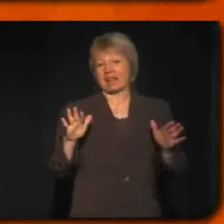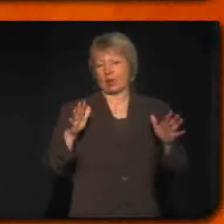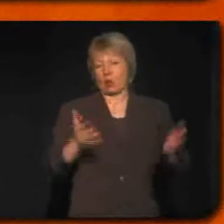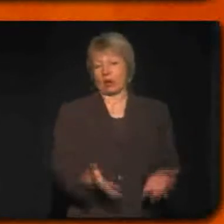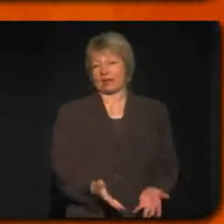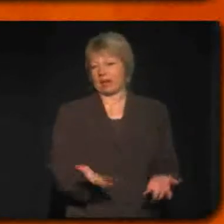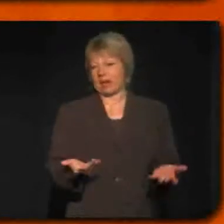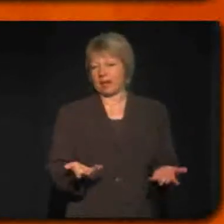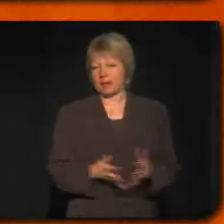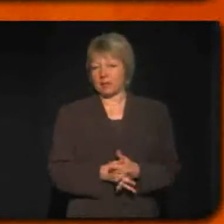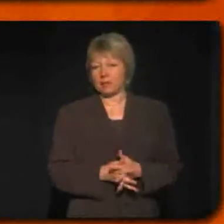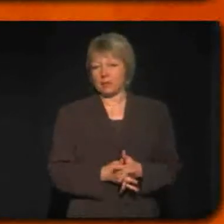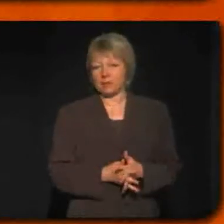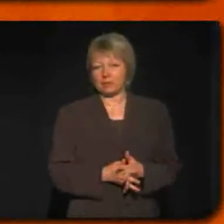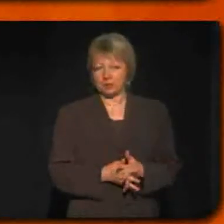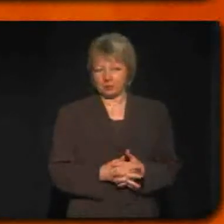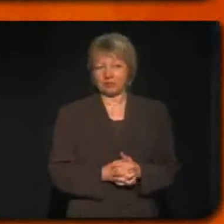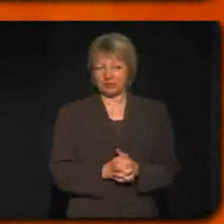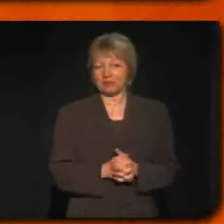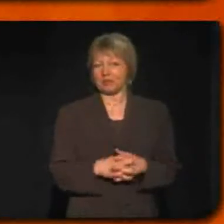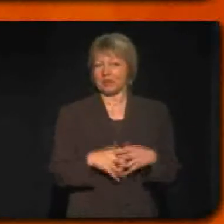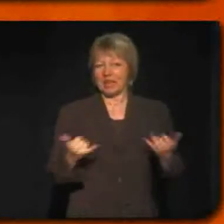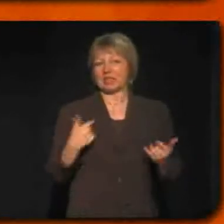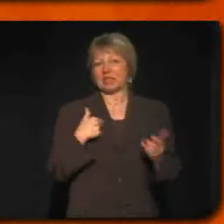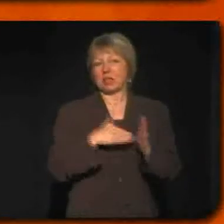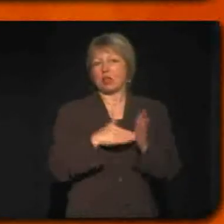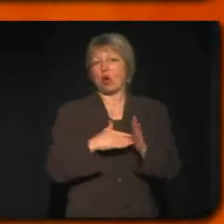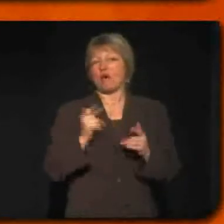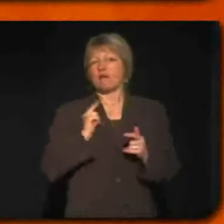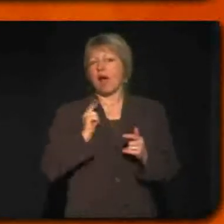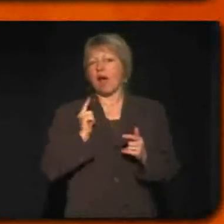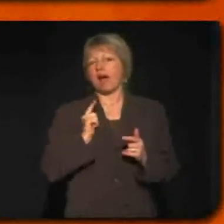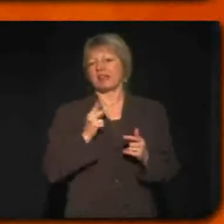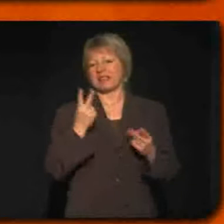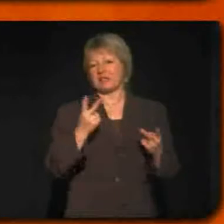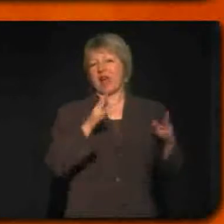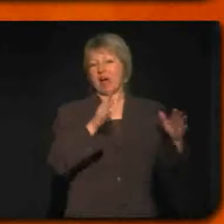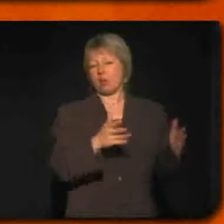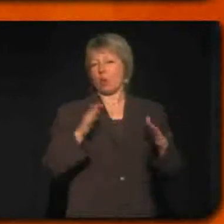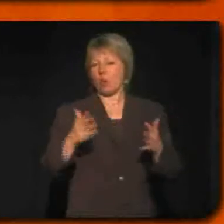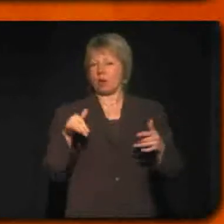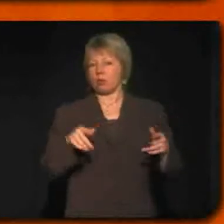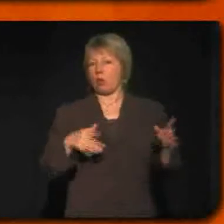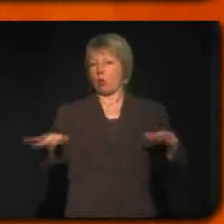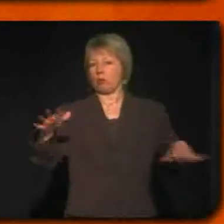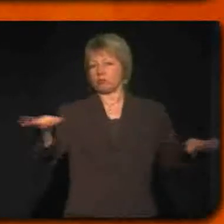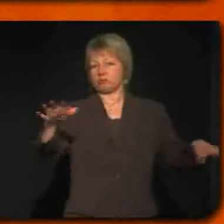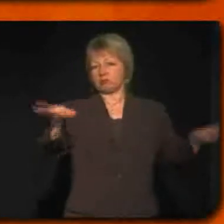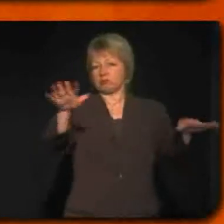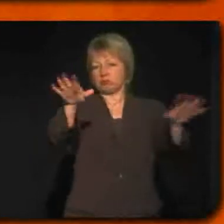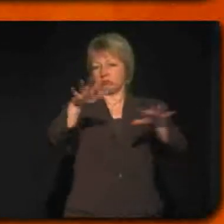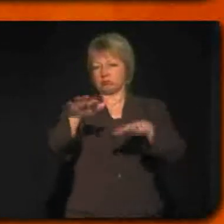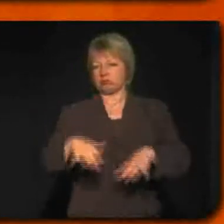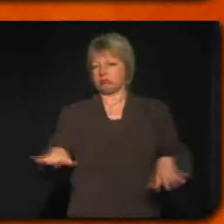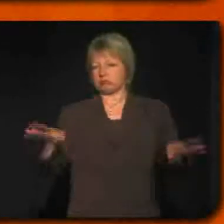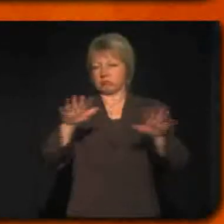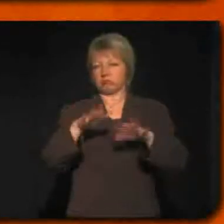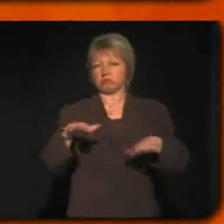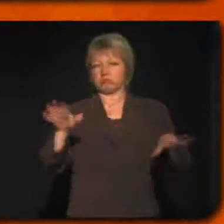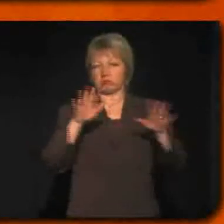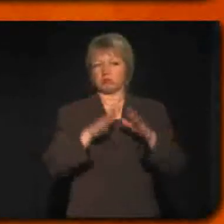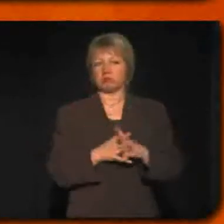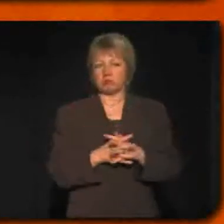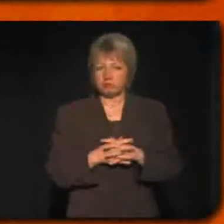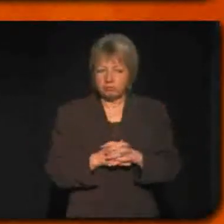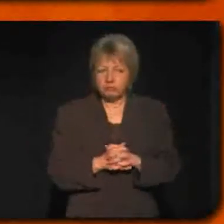ich sage euch jetzt ich warte noch auf zwei Urnen die hier im Haus unterwegs sind damit der Pressebereich das